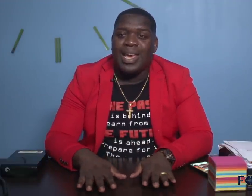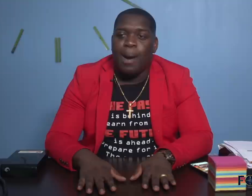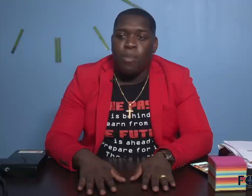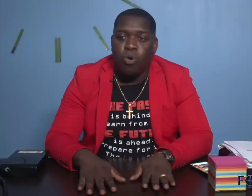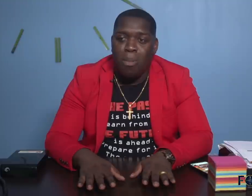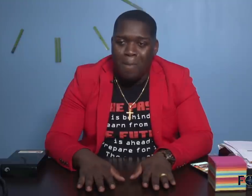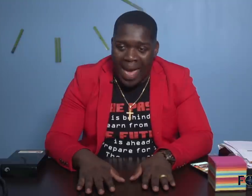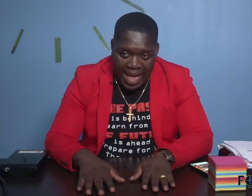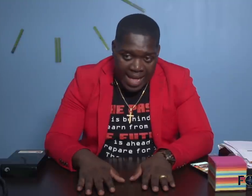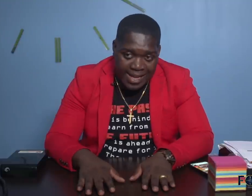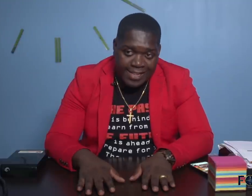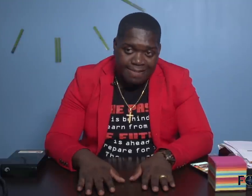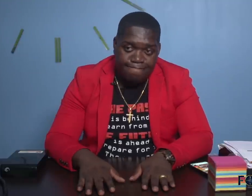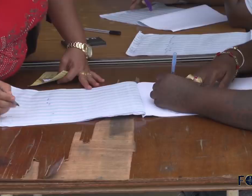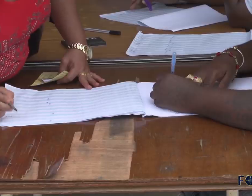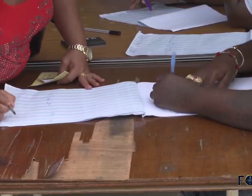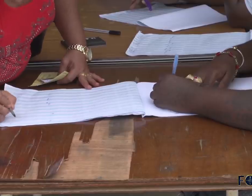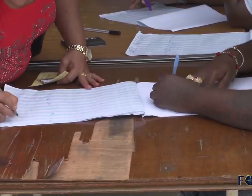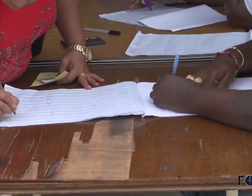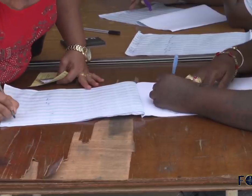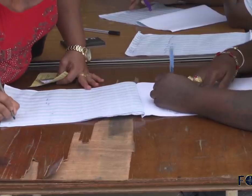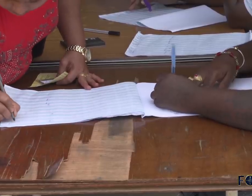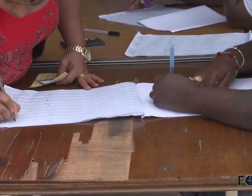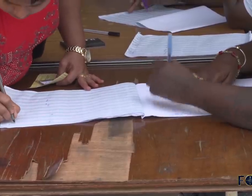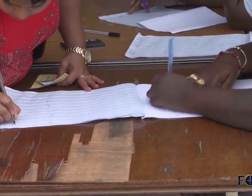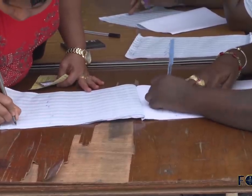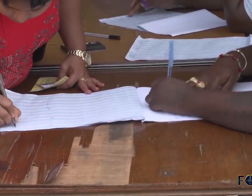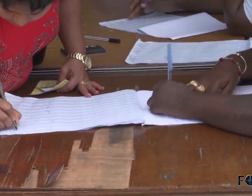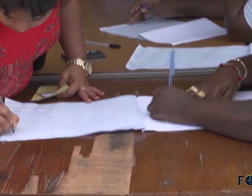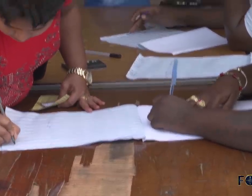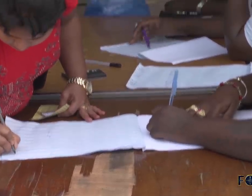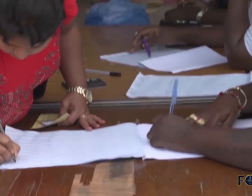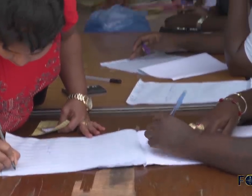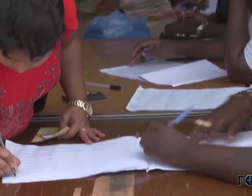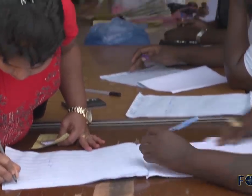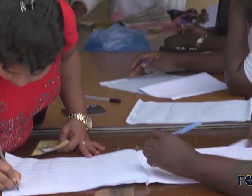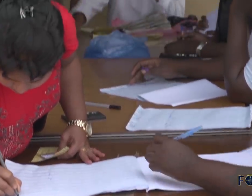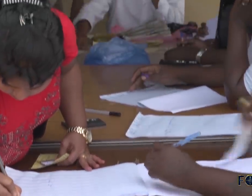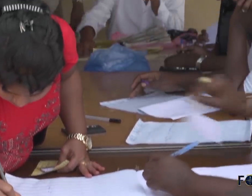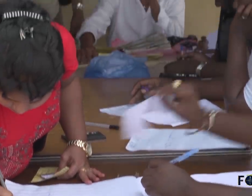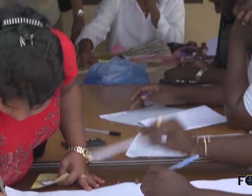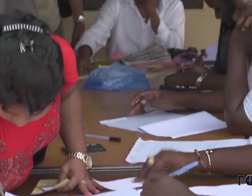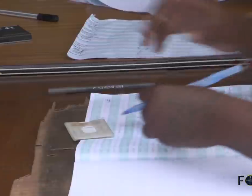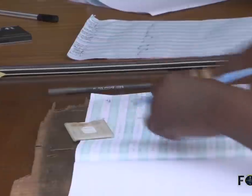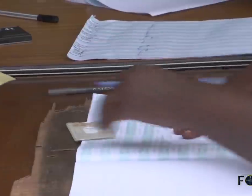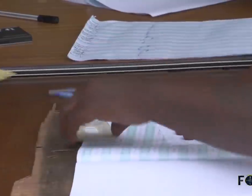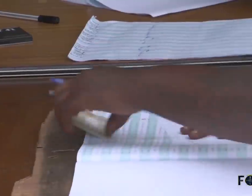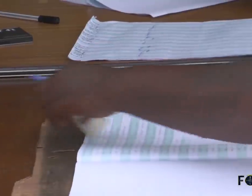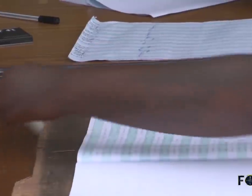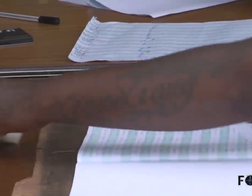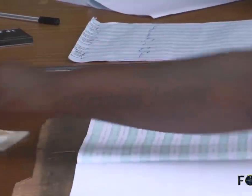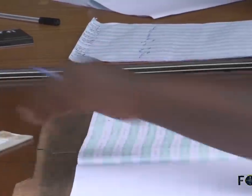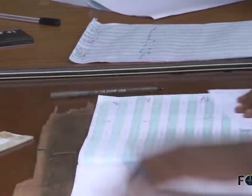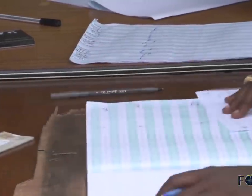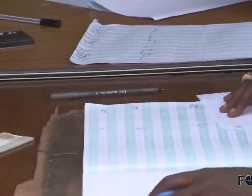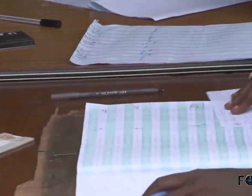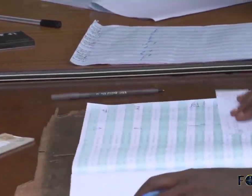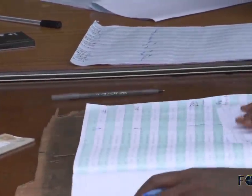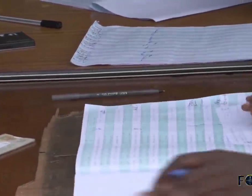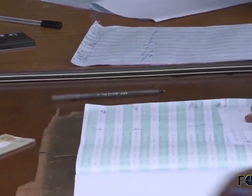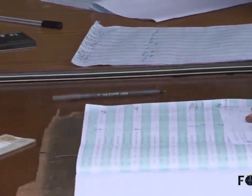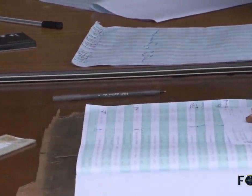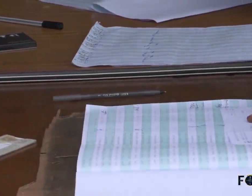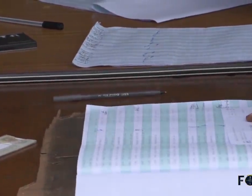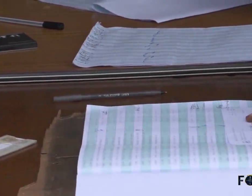naar die amu mee. Yes, dus in de tijd zei ik ook dat we hier voor Garalanti van wakananga juni juli nanga